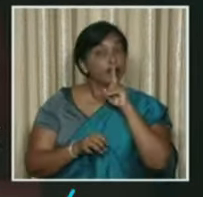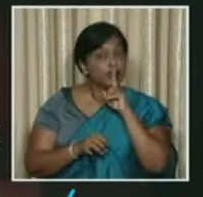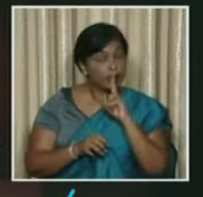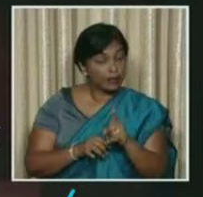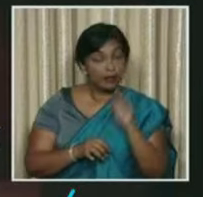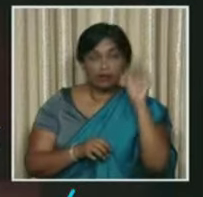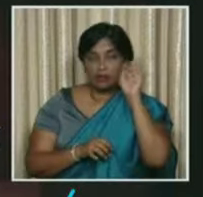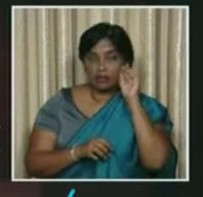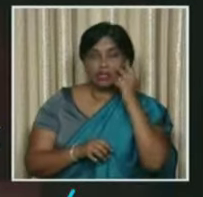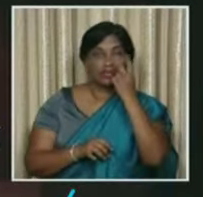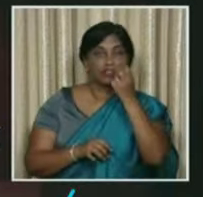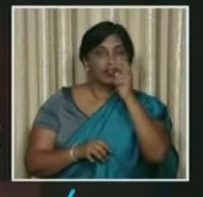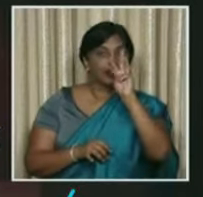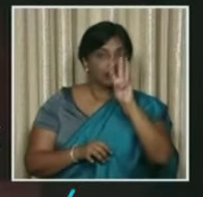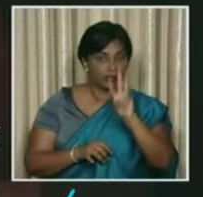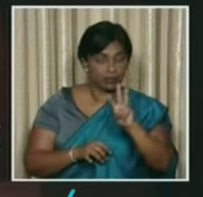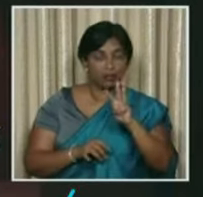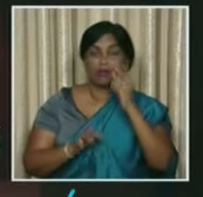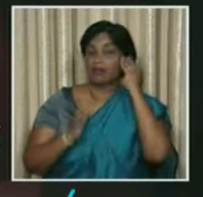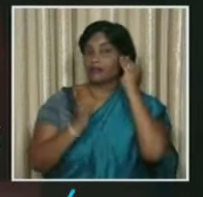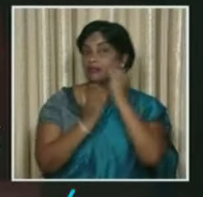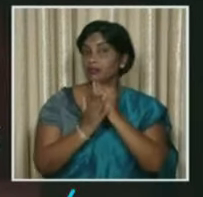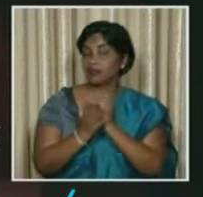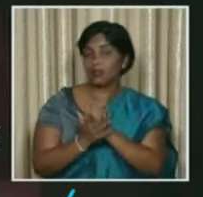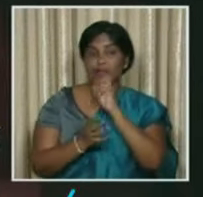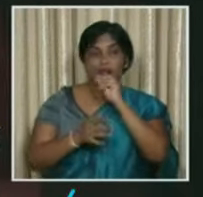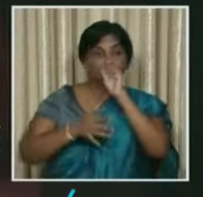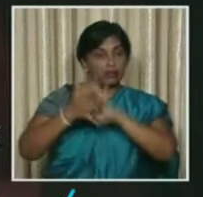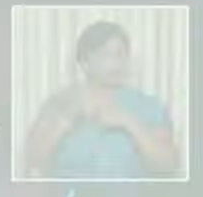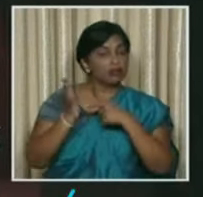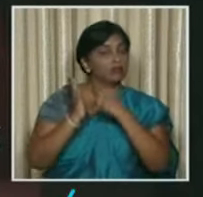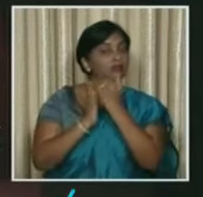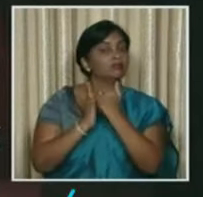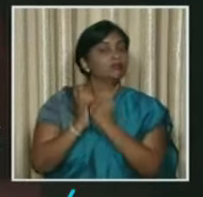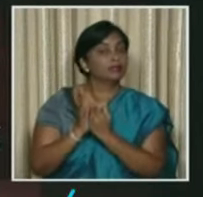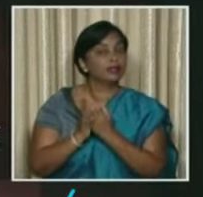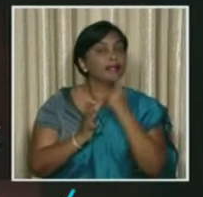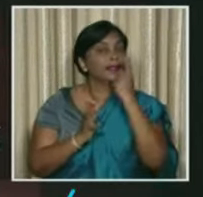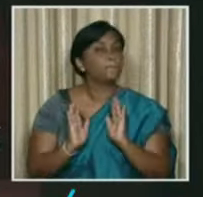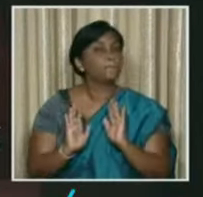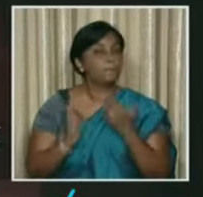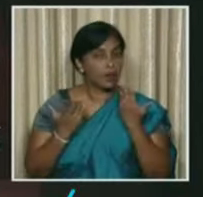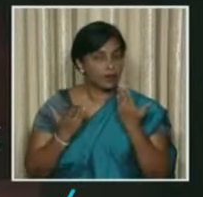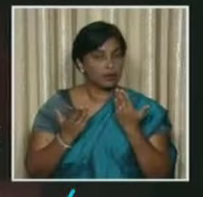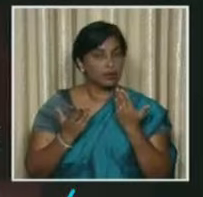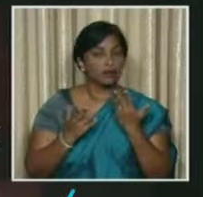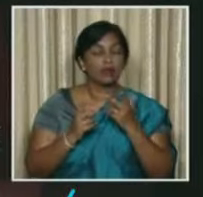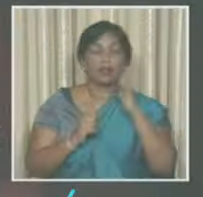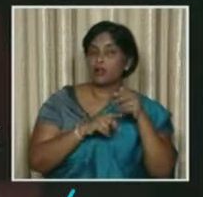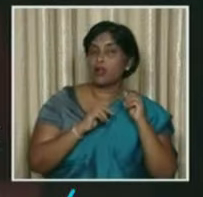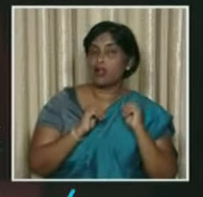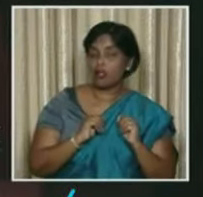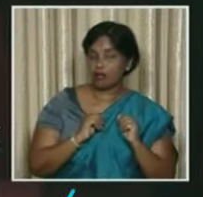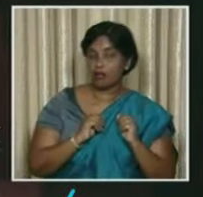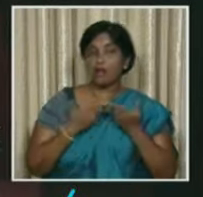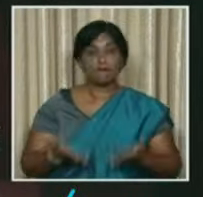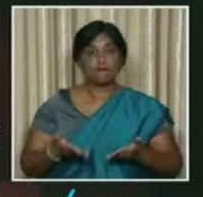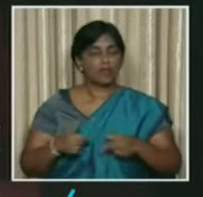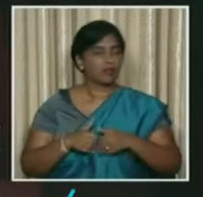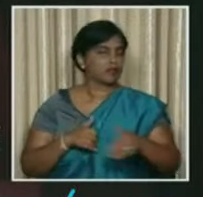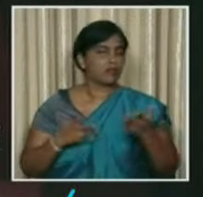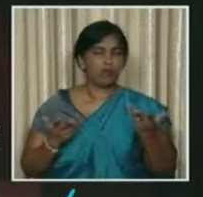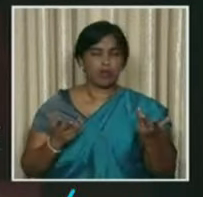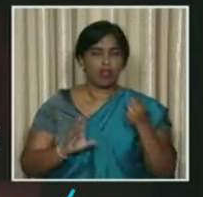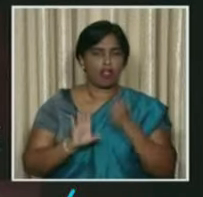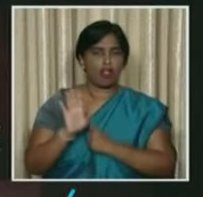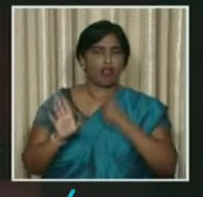විමසුවේ 2023 යෝජනා කරපු අයවැය යෝජනා වලින් කීයක් පටන් ගත්තද? ඒ වගේ ප්‍රගතිය මොකද්ද? වර්තමාන තත්ත්වය.